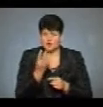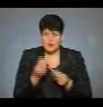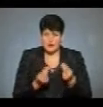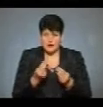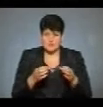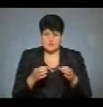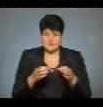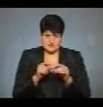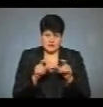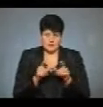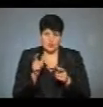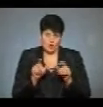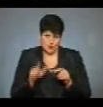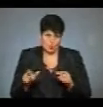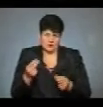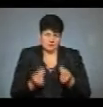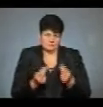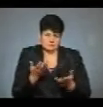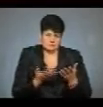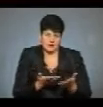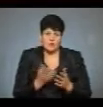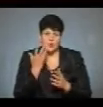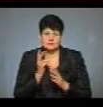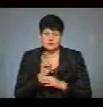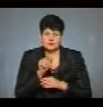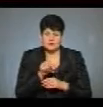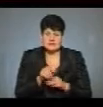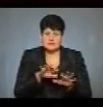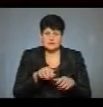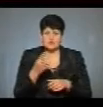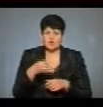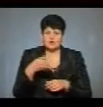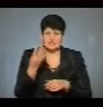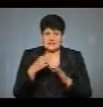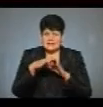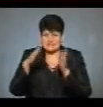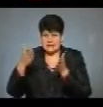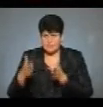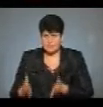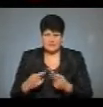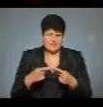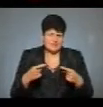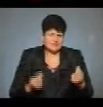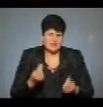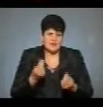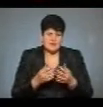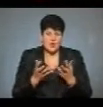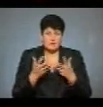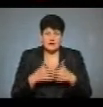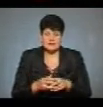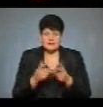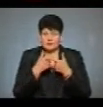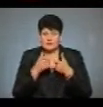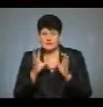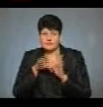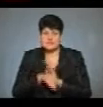люди грали, коли туди увійшли правоохоронці. Поліцейські вилучили 44 системні блоки та інше гральне обладнання. Інформацію внесли